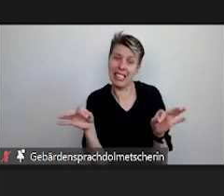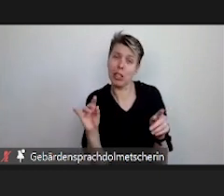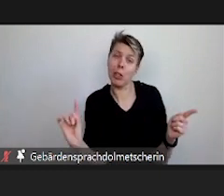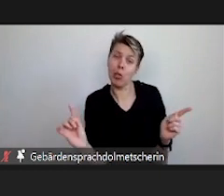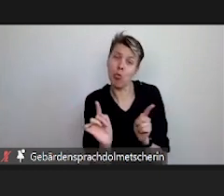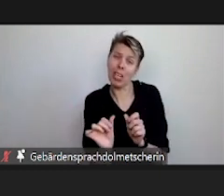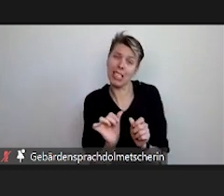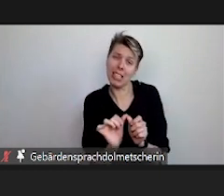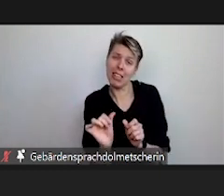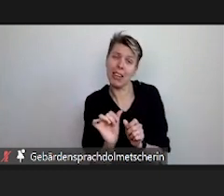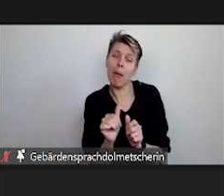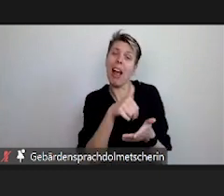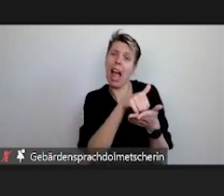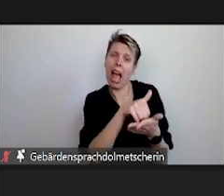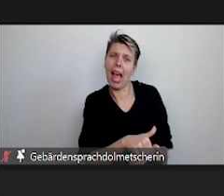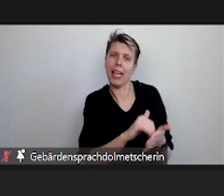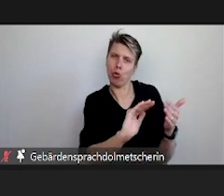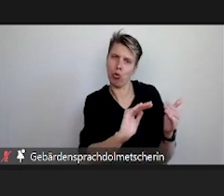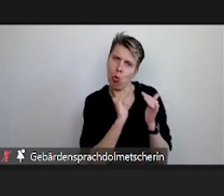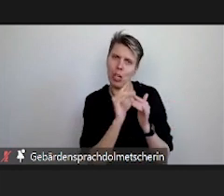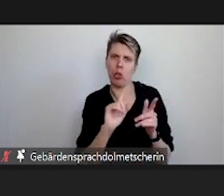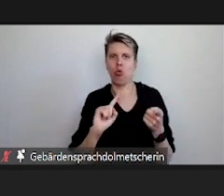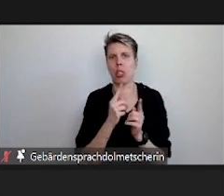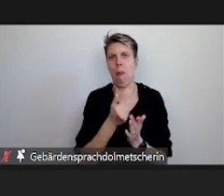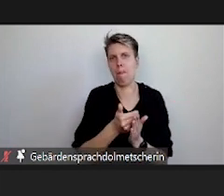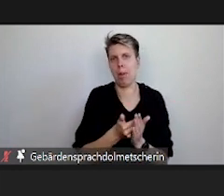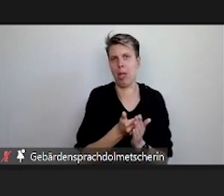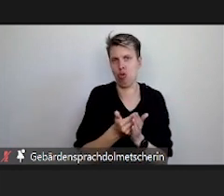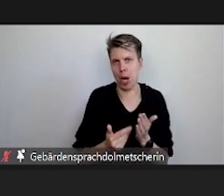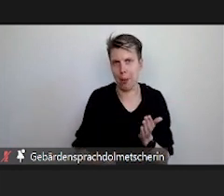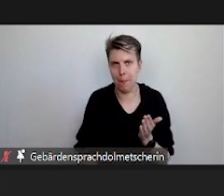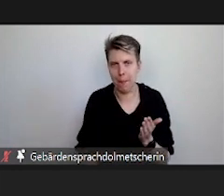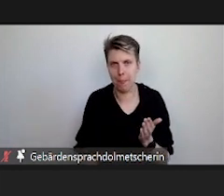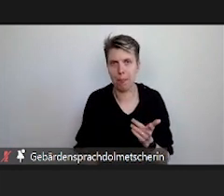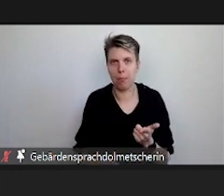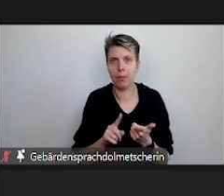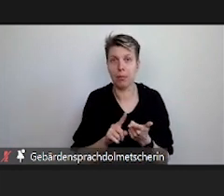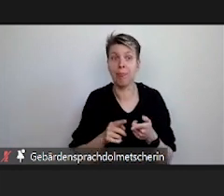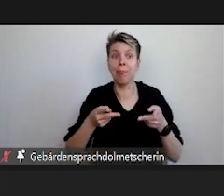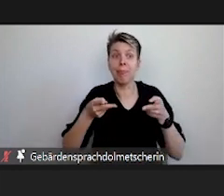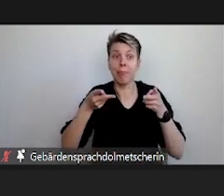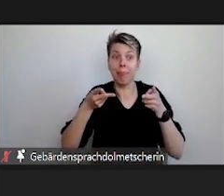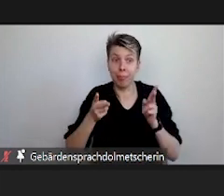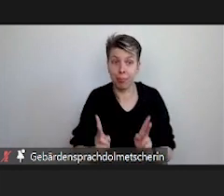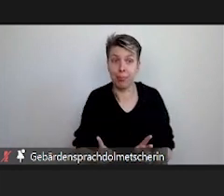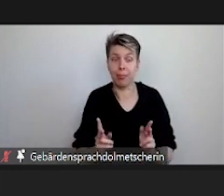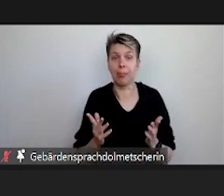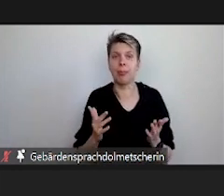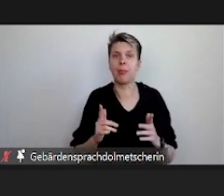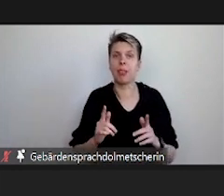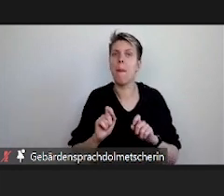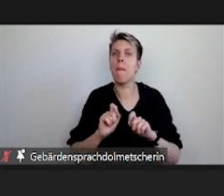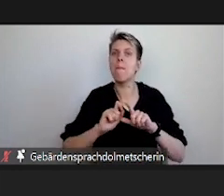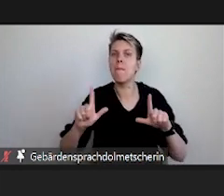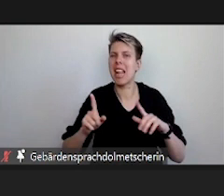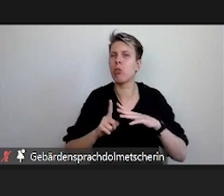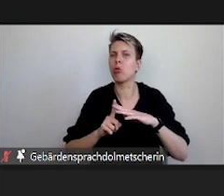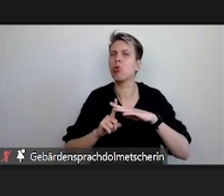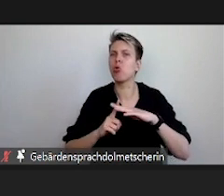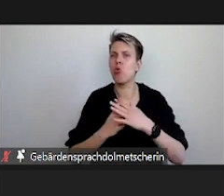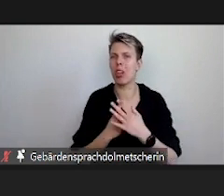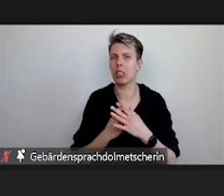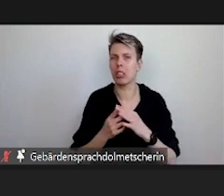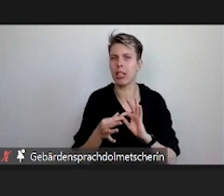ersten Eindruck zu vermitteln. Dann, wenn wir jetzt wirklich über Bilder im Bildungskontext sehen, gibt es in der Regel